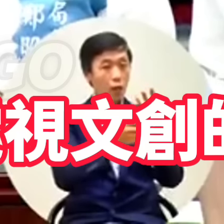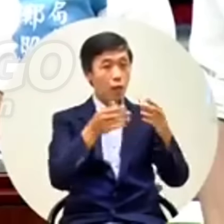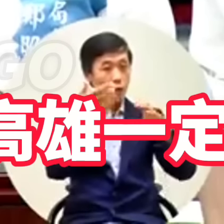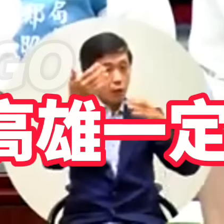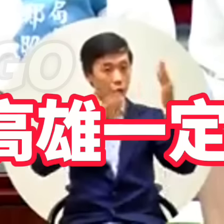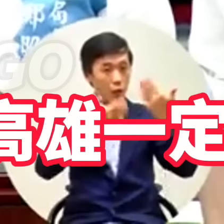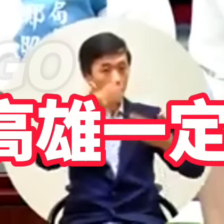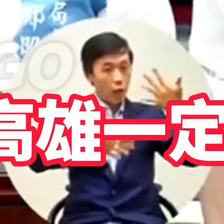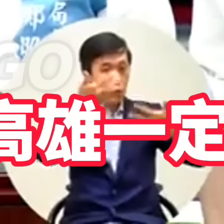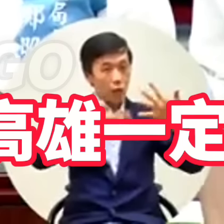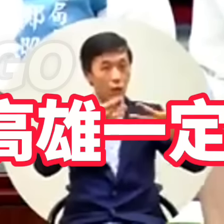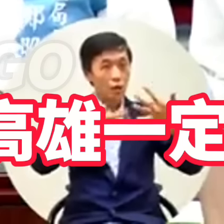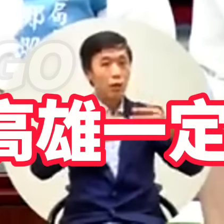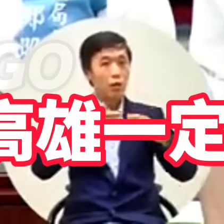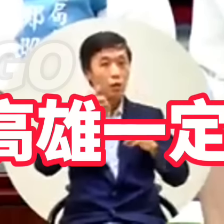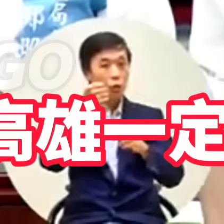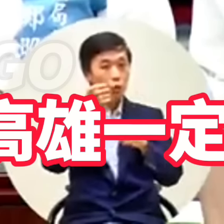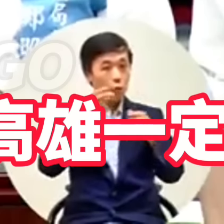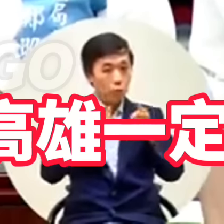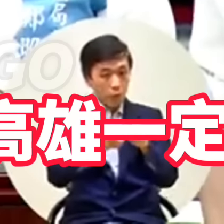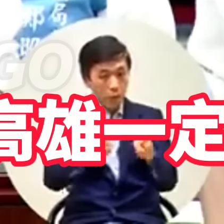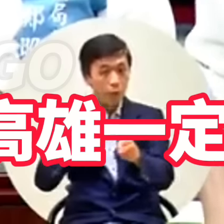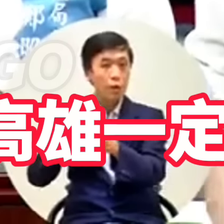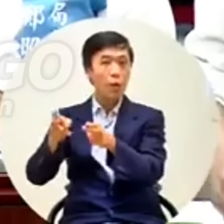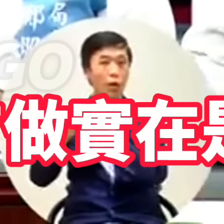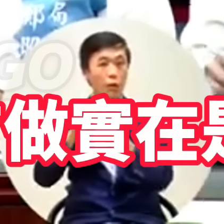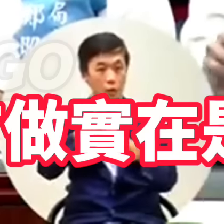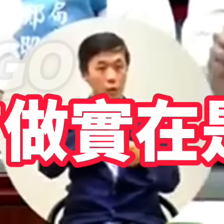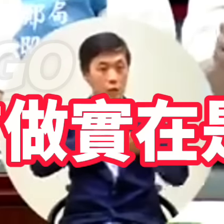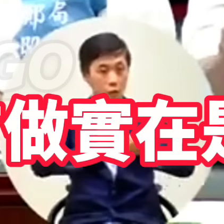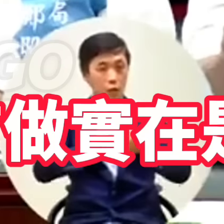作这一块在高雄一定要能扎根，